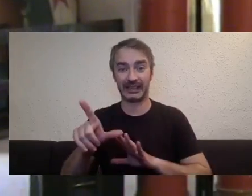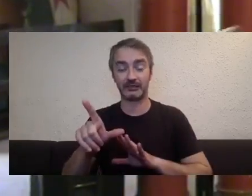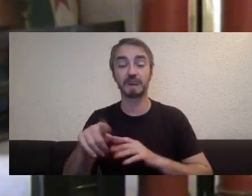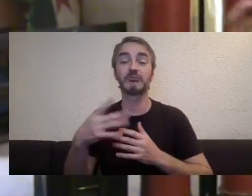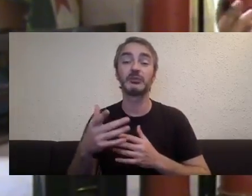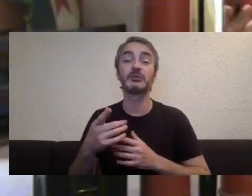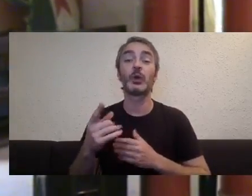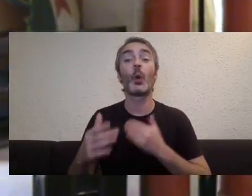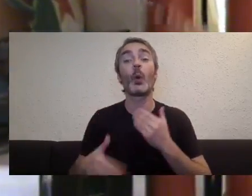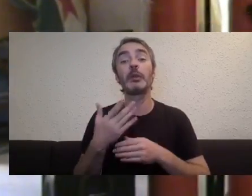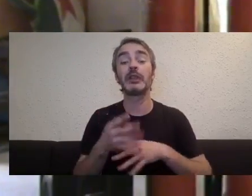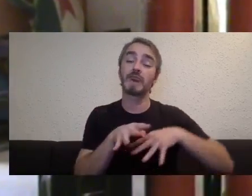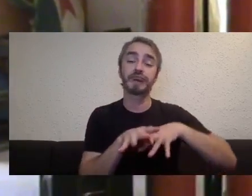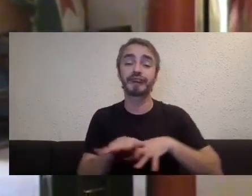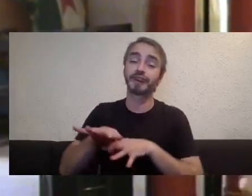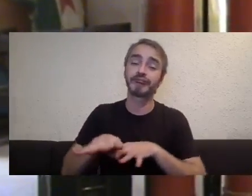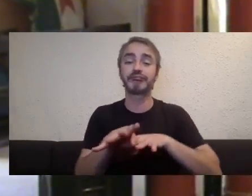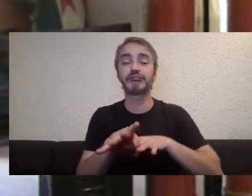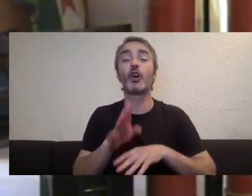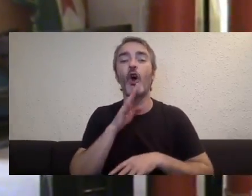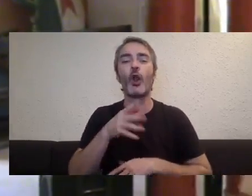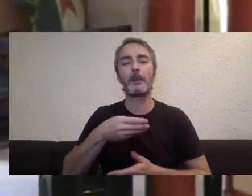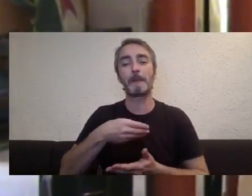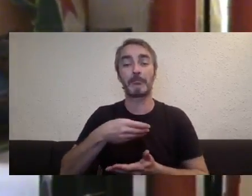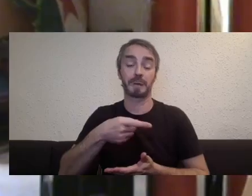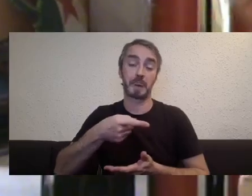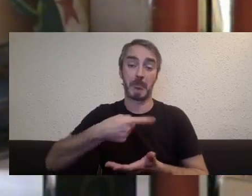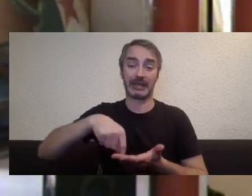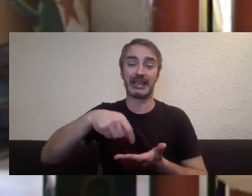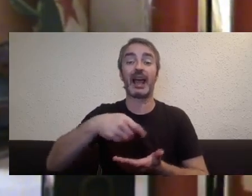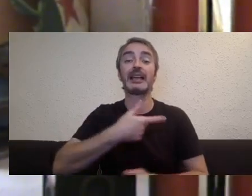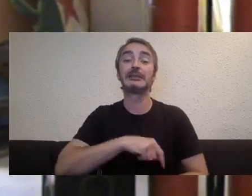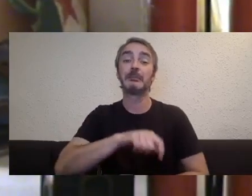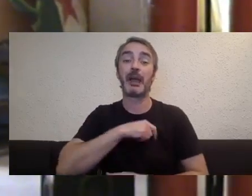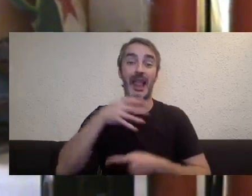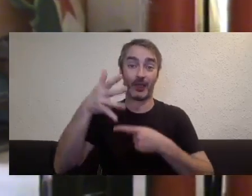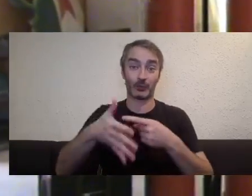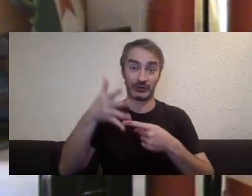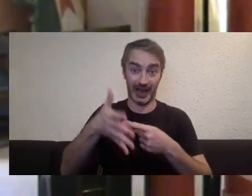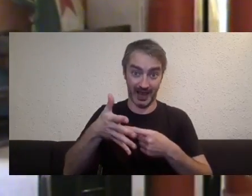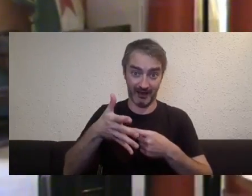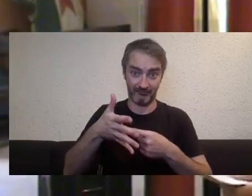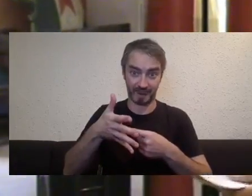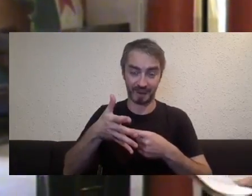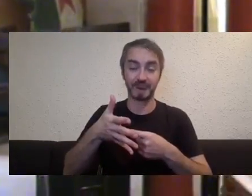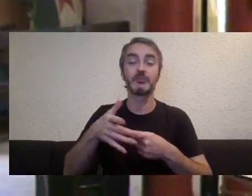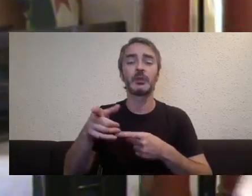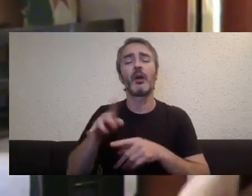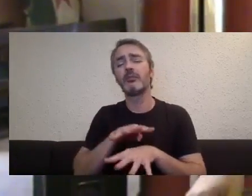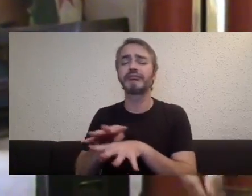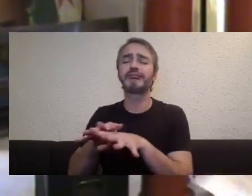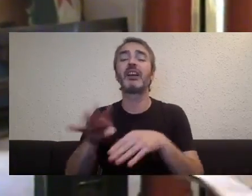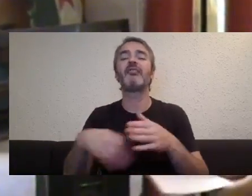97, després d'un cercavila que comença a l'Espanya Industrial, que se va sortir,